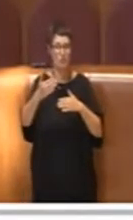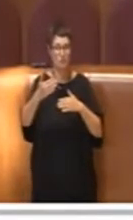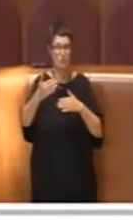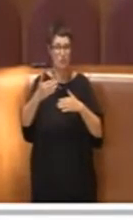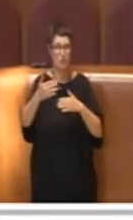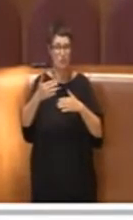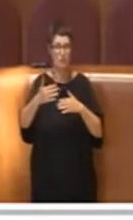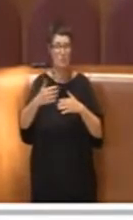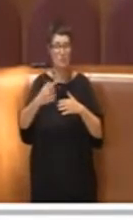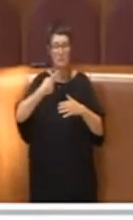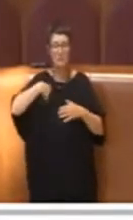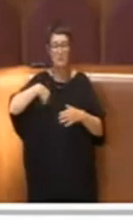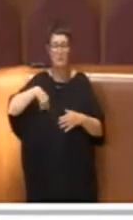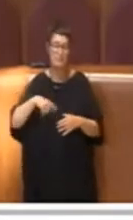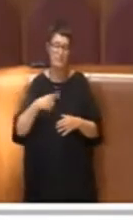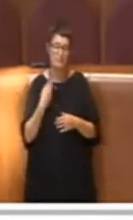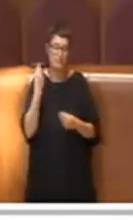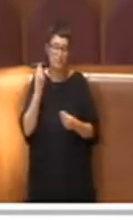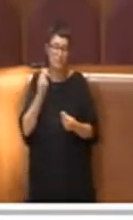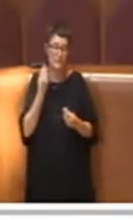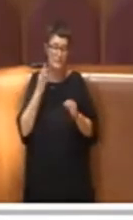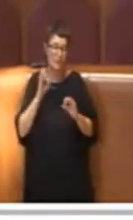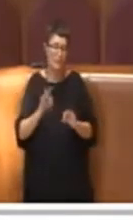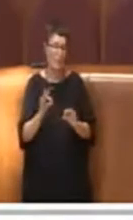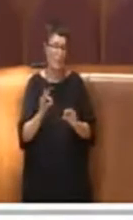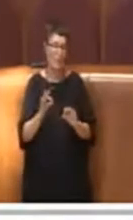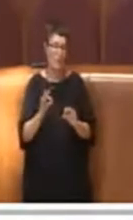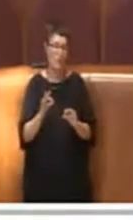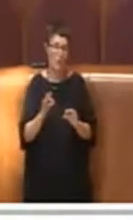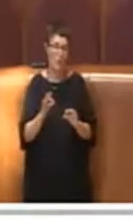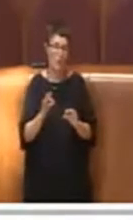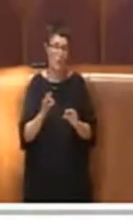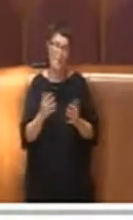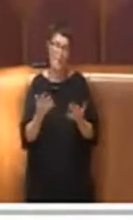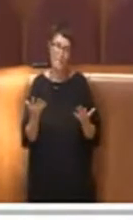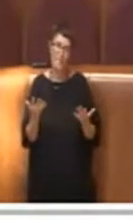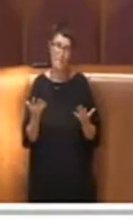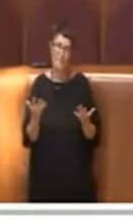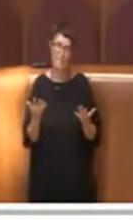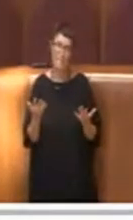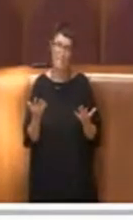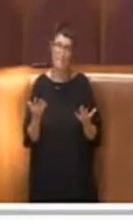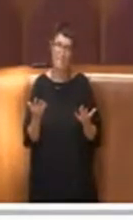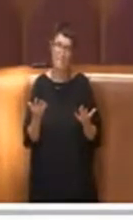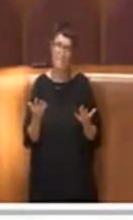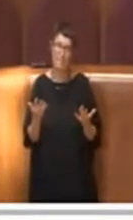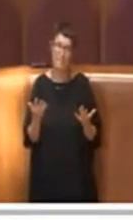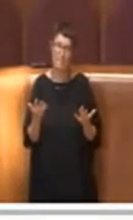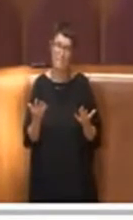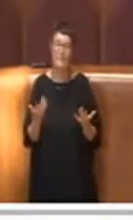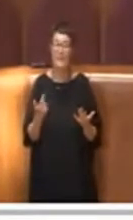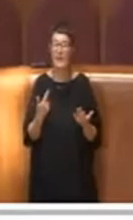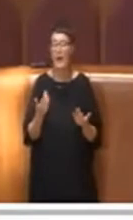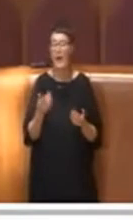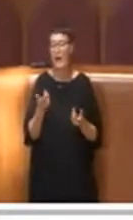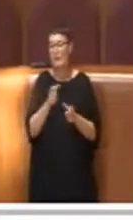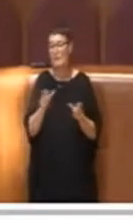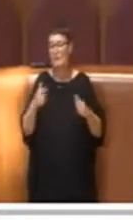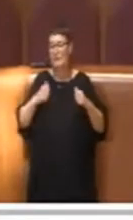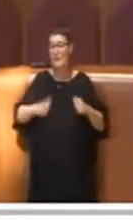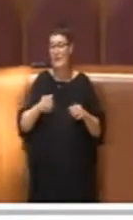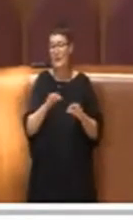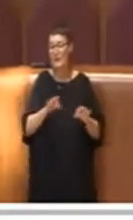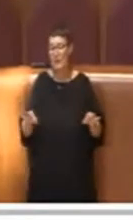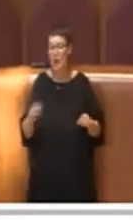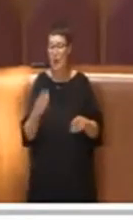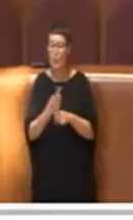il sacrificio di coloro che potranno, tra virgolette, sopportare un uso del suolo pubblico